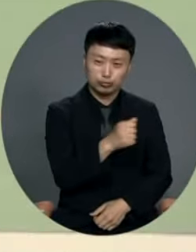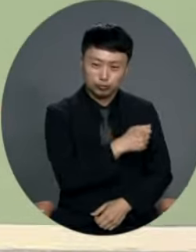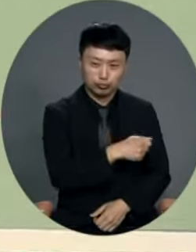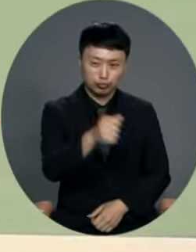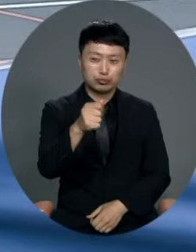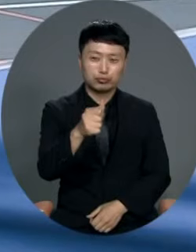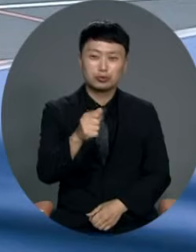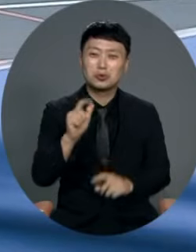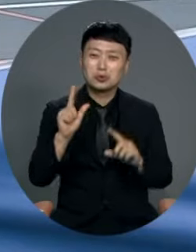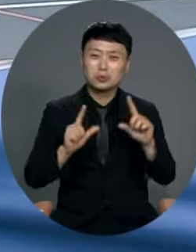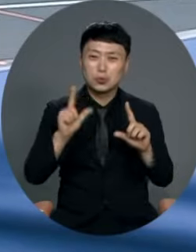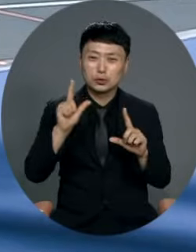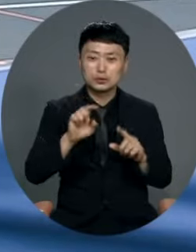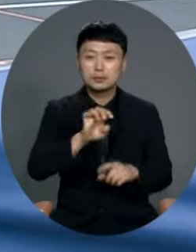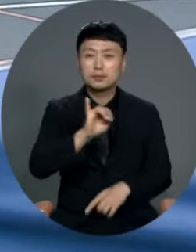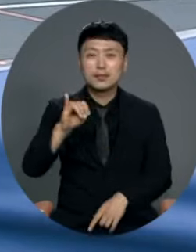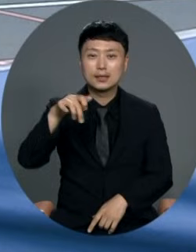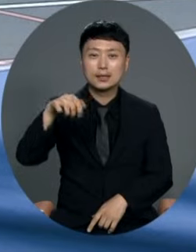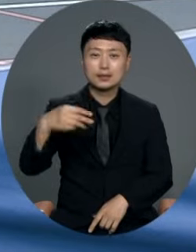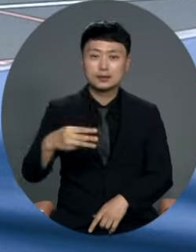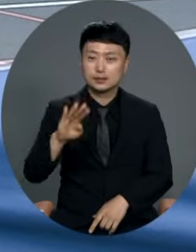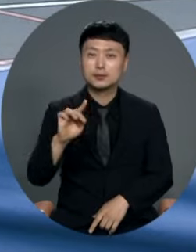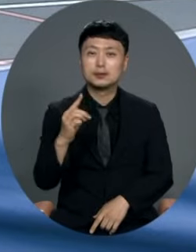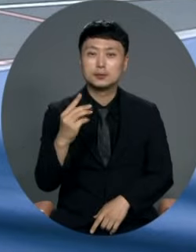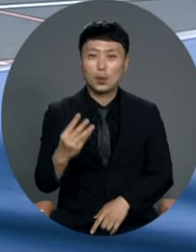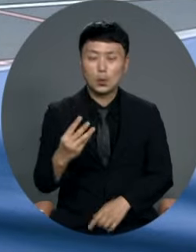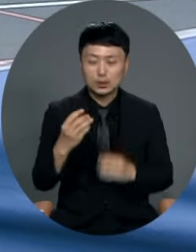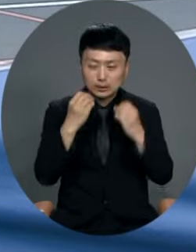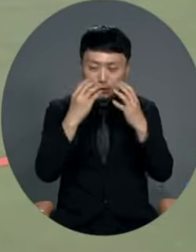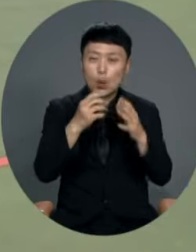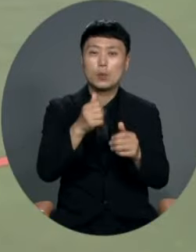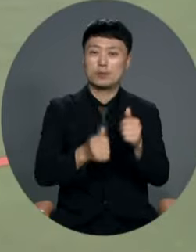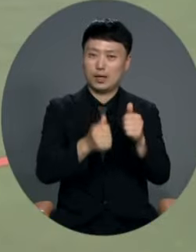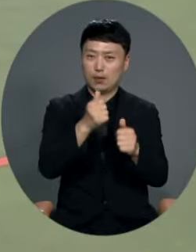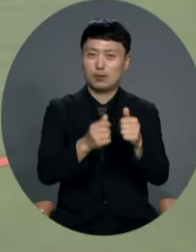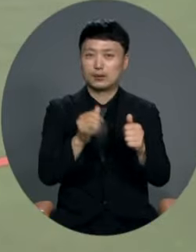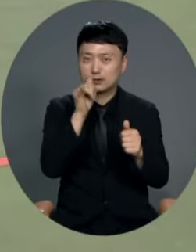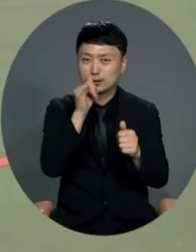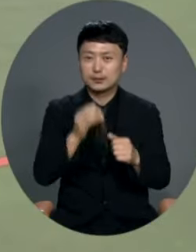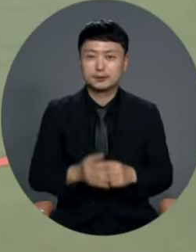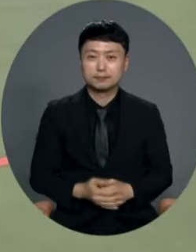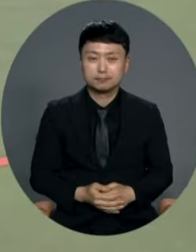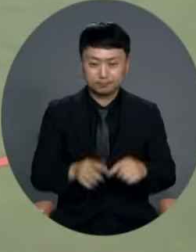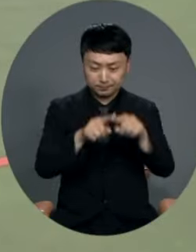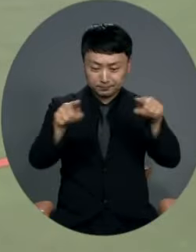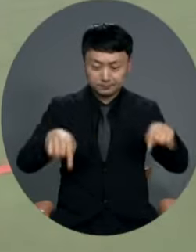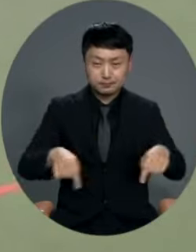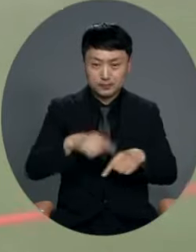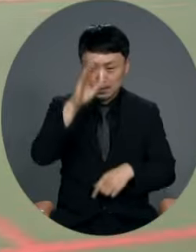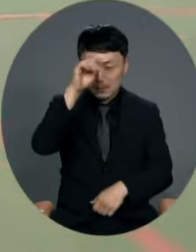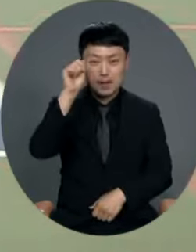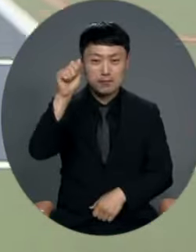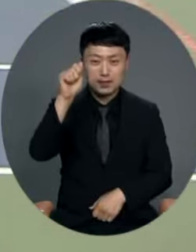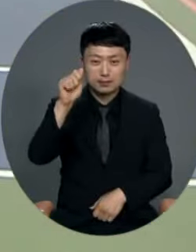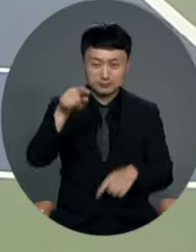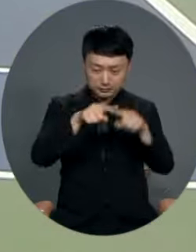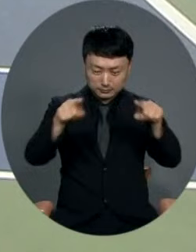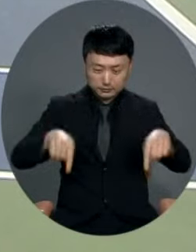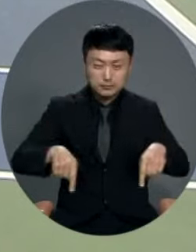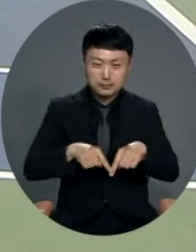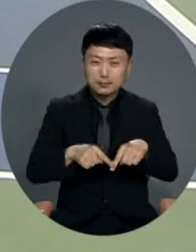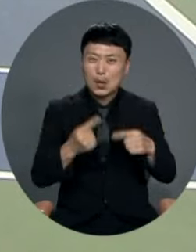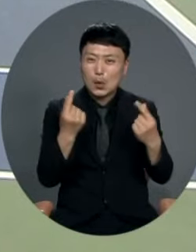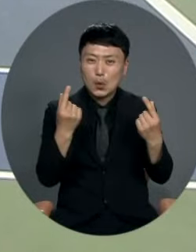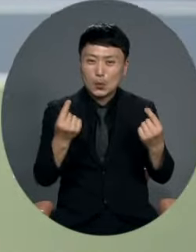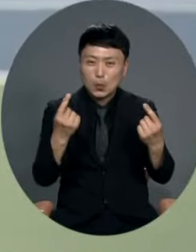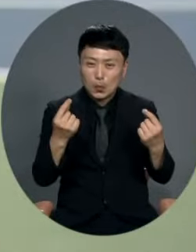이어갑니다. 피클볼이라는 새로운 종목의 경기입니다. 경기장 크기는 배드민턴과 같고